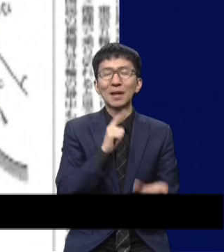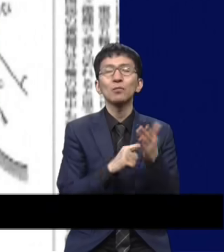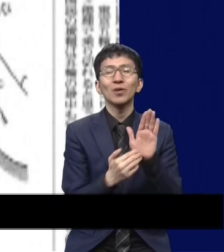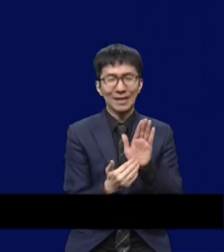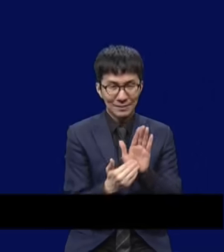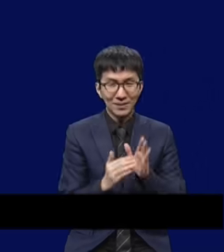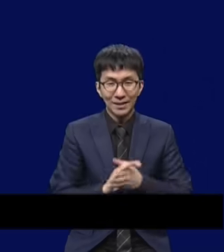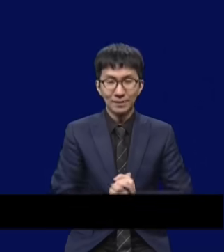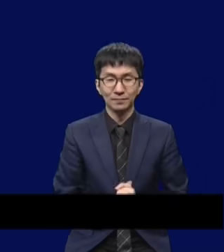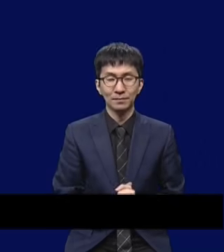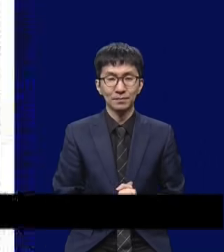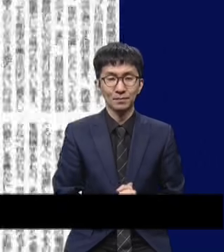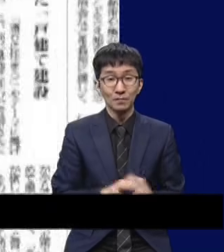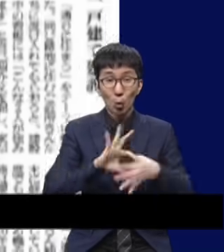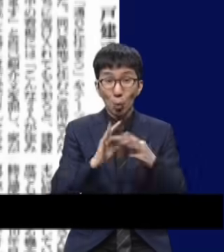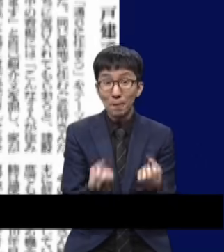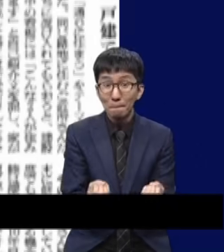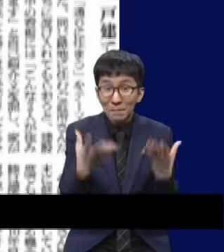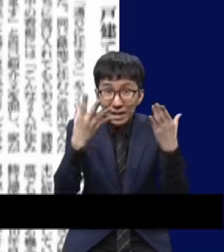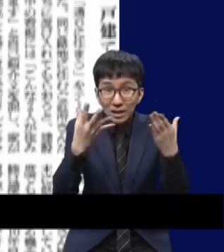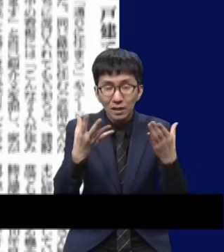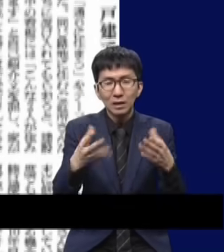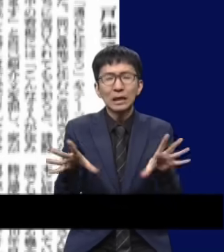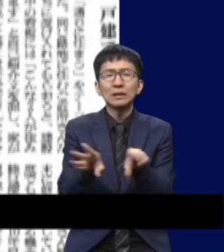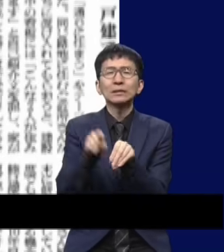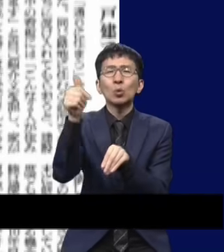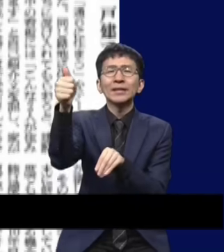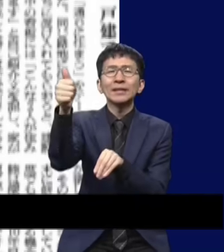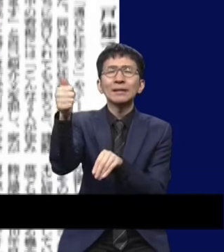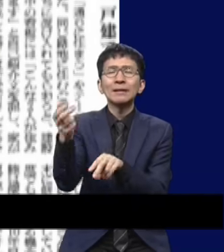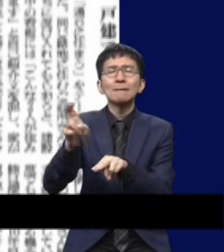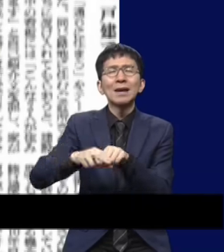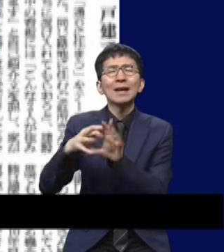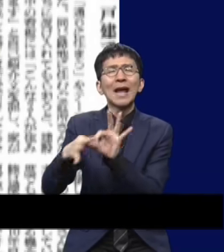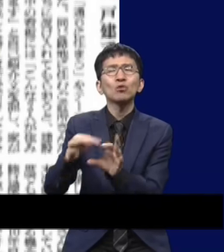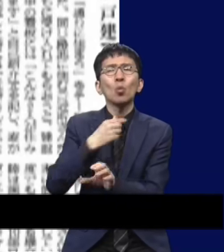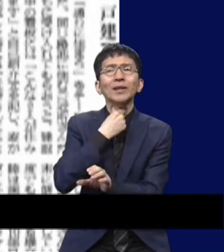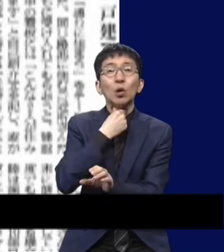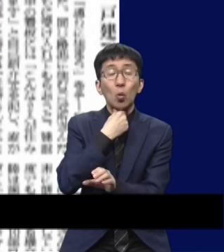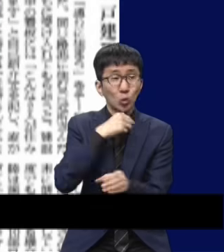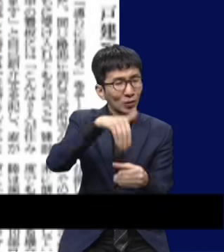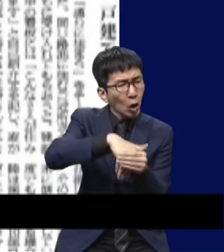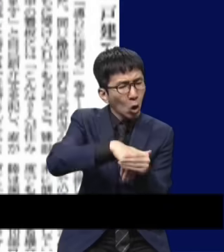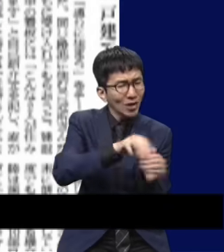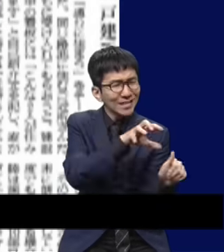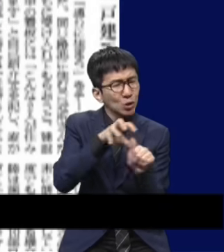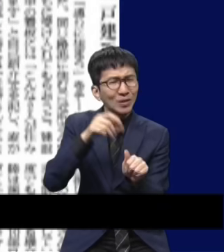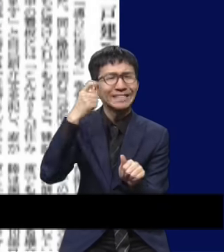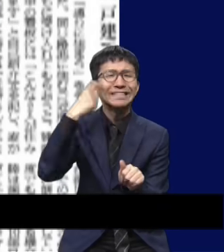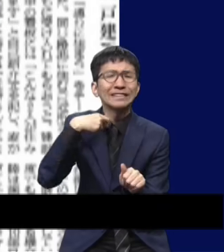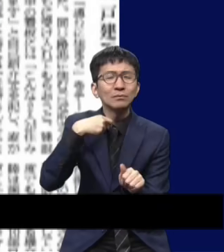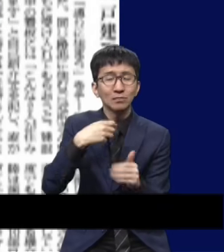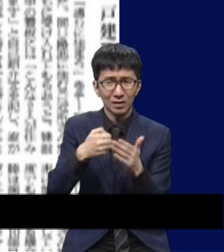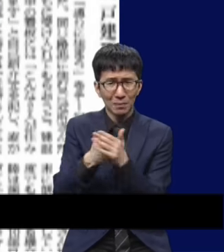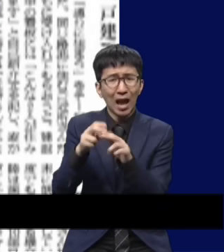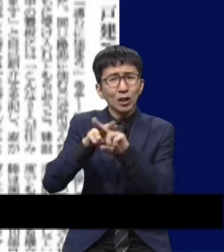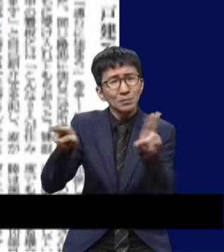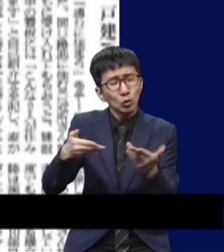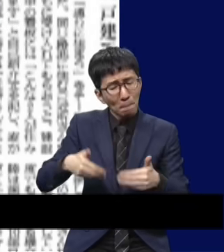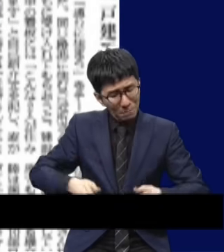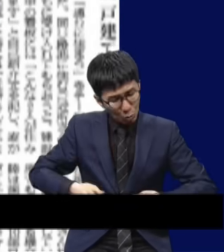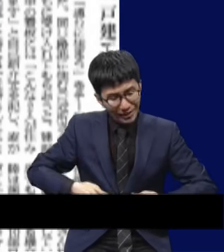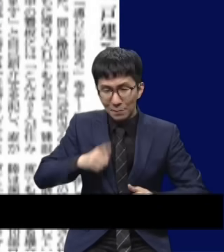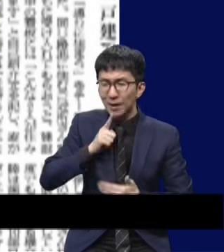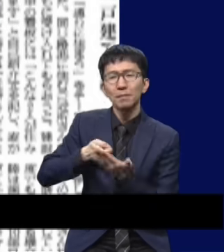겁니다. 올림픽은 정권 유지와 선거의 도구가 되고 있을 뿐이라며 스가 총리에게 취소 결단을